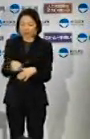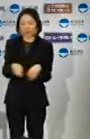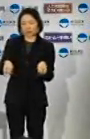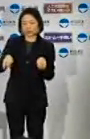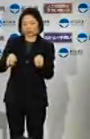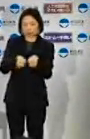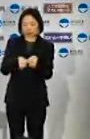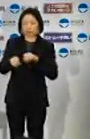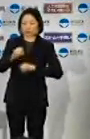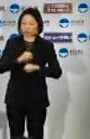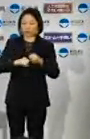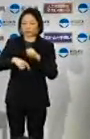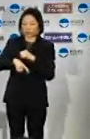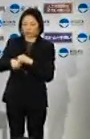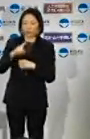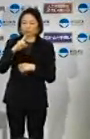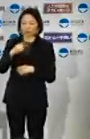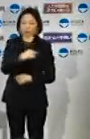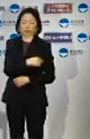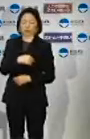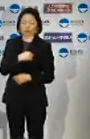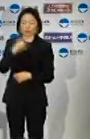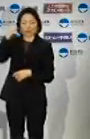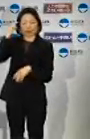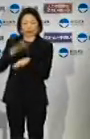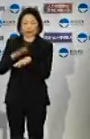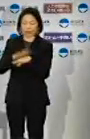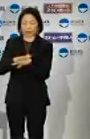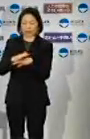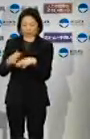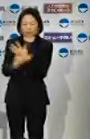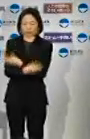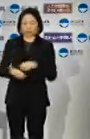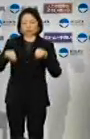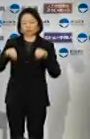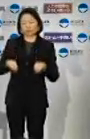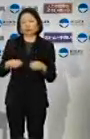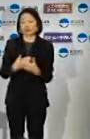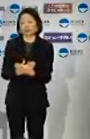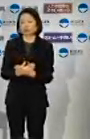に取り組みましょうという、趣旨の協定になると思います。